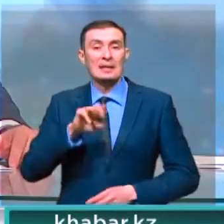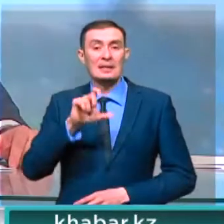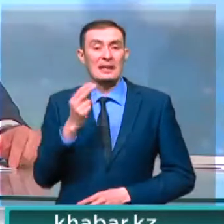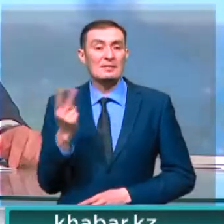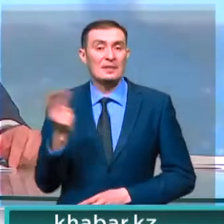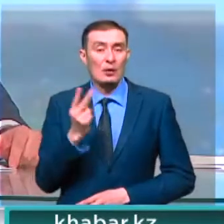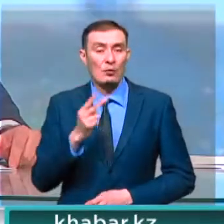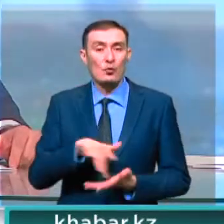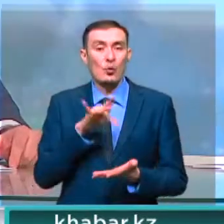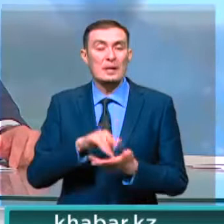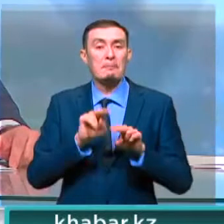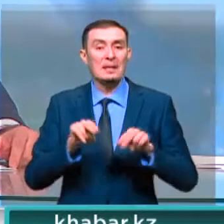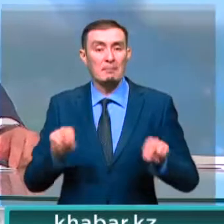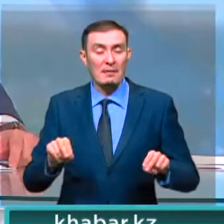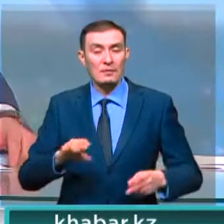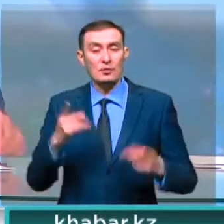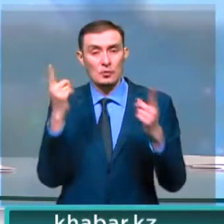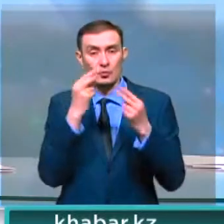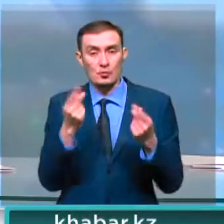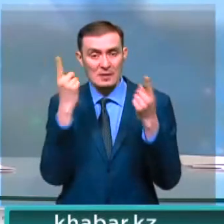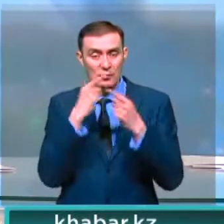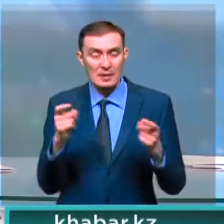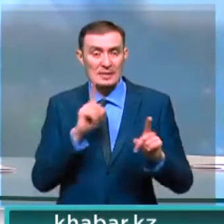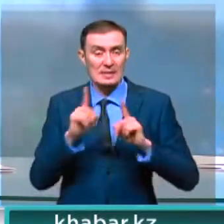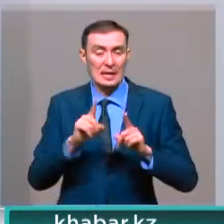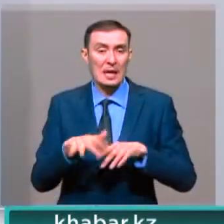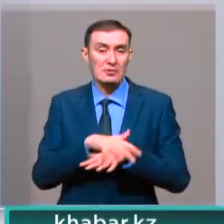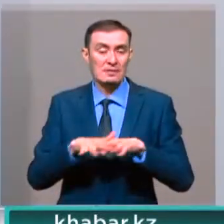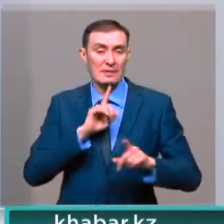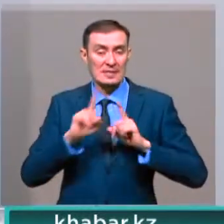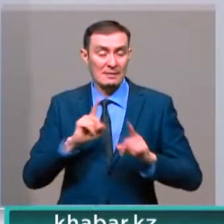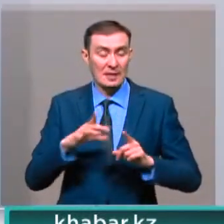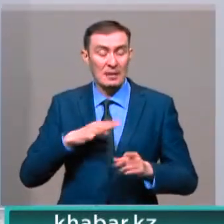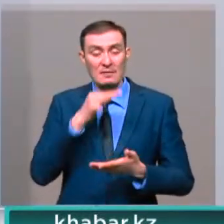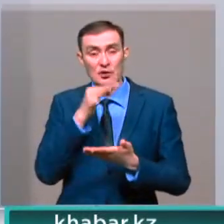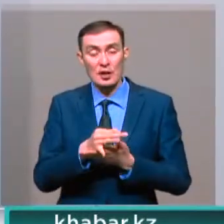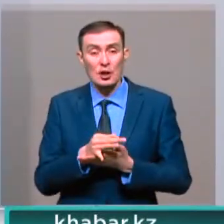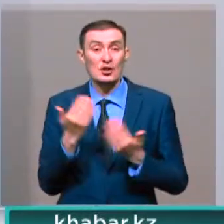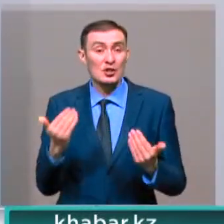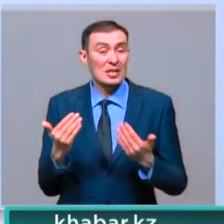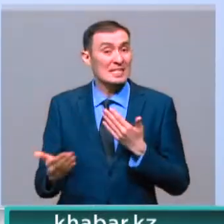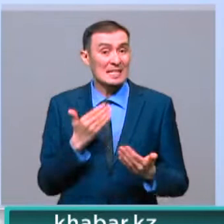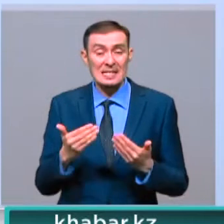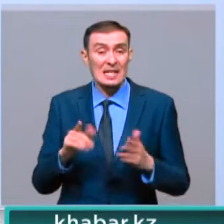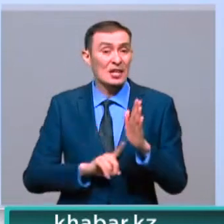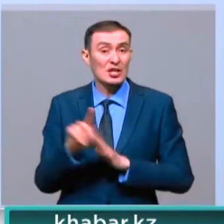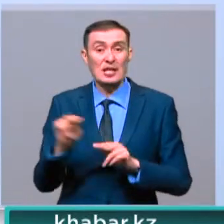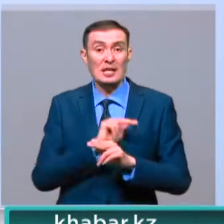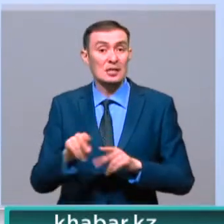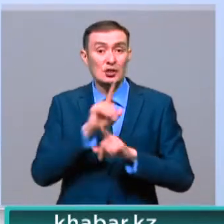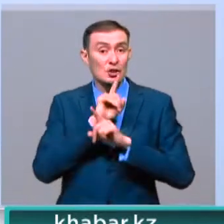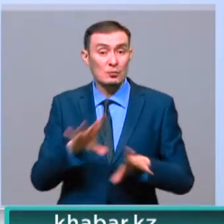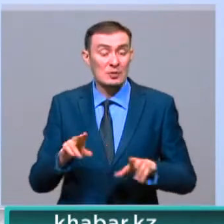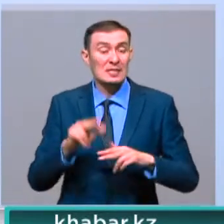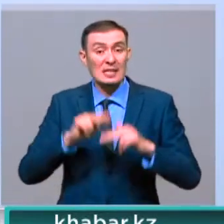следующем отопительном сезоне. Сумму озвучили на заседании областного общественного совета. Там подчеркнули, если сейчас не начать реконструкцию